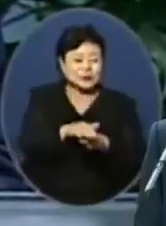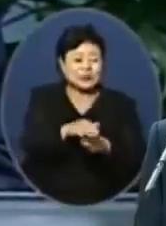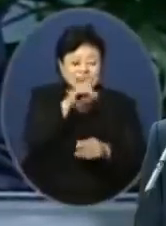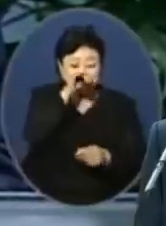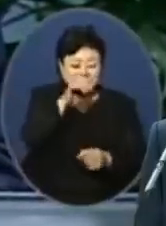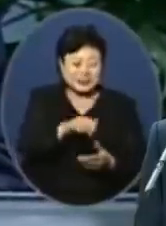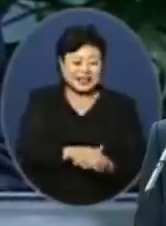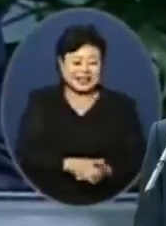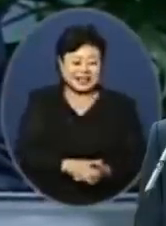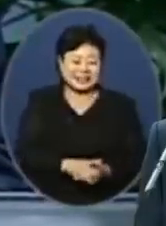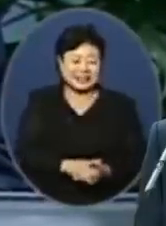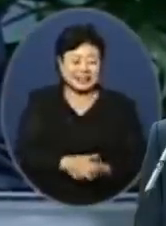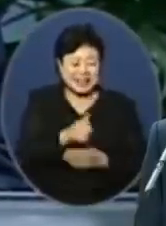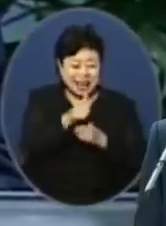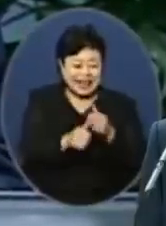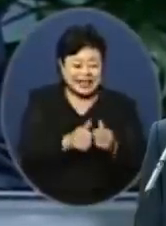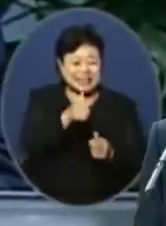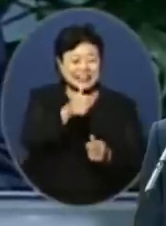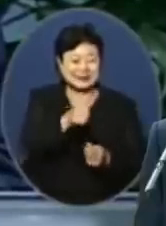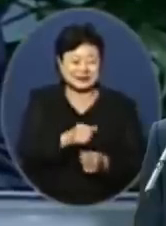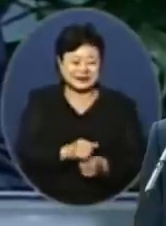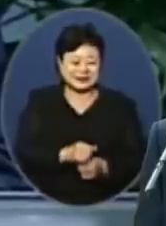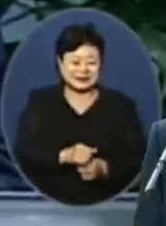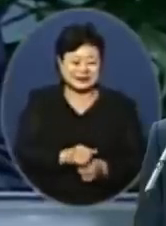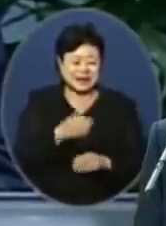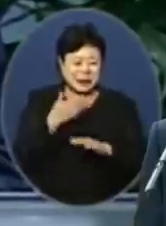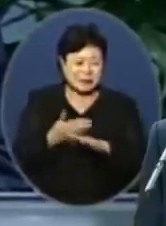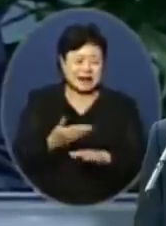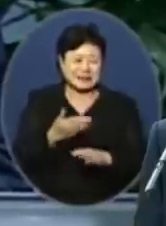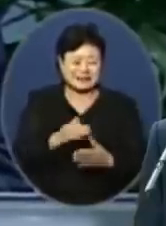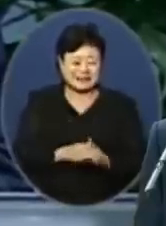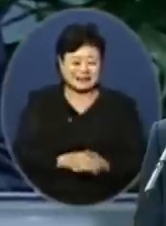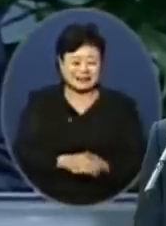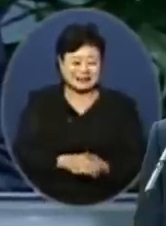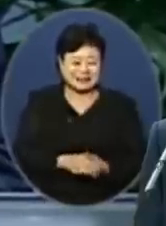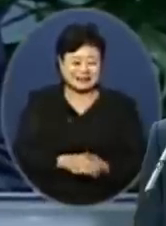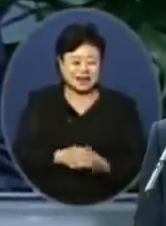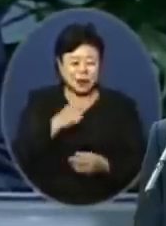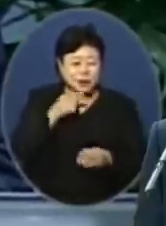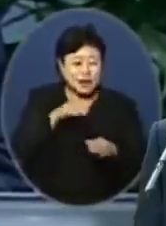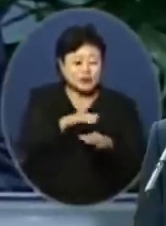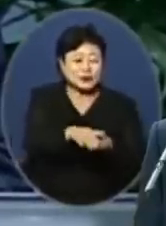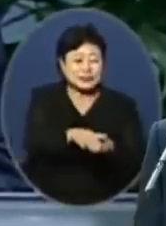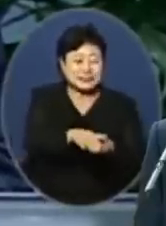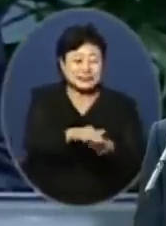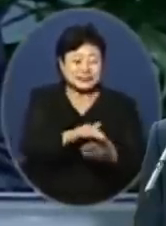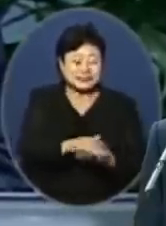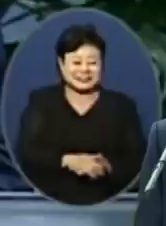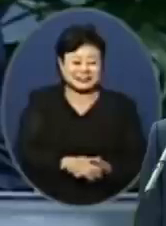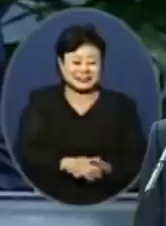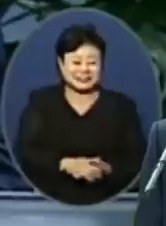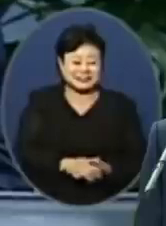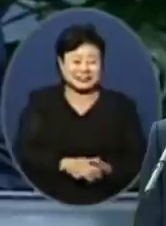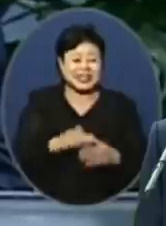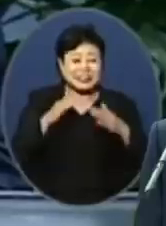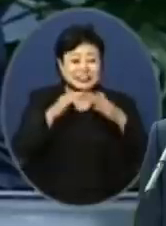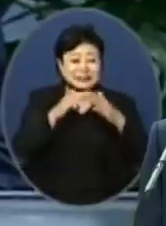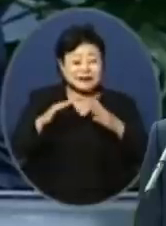곳에 하나님을 얼마나 반대하고 배반합니까? 공산주의